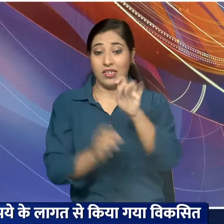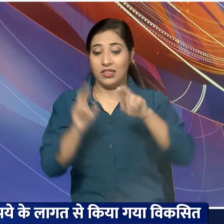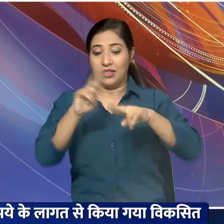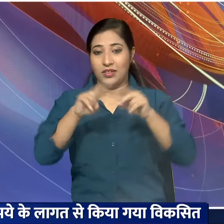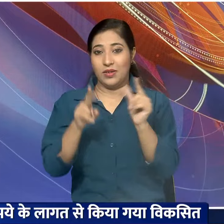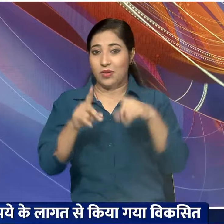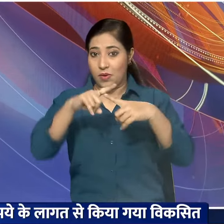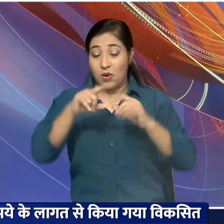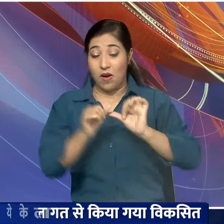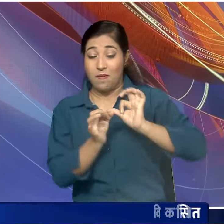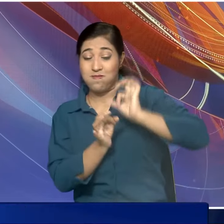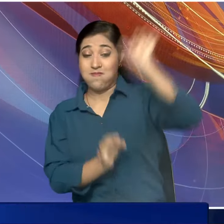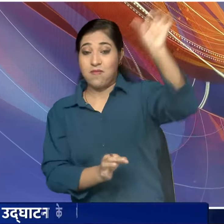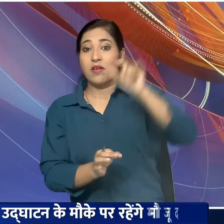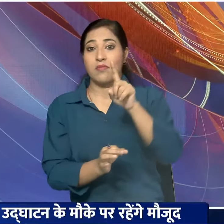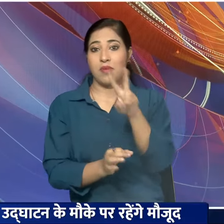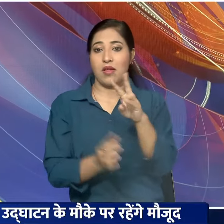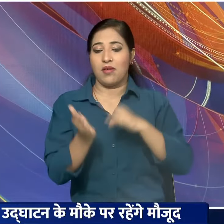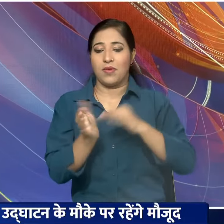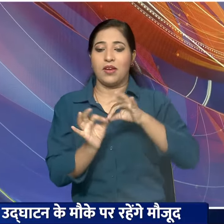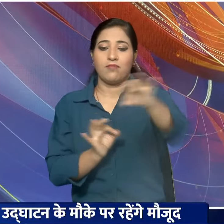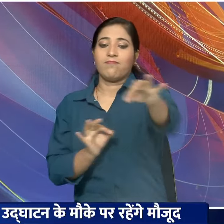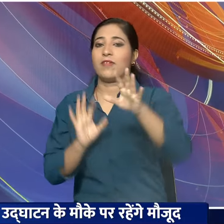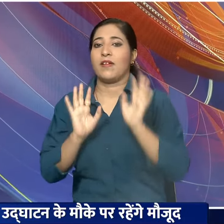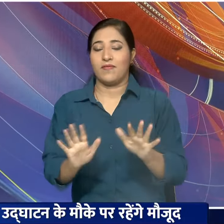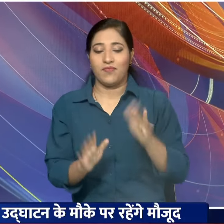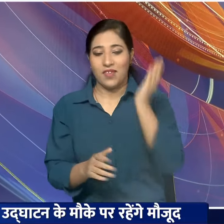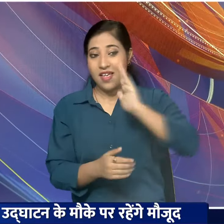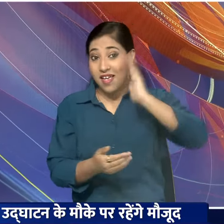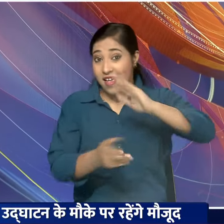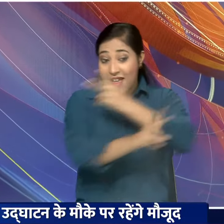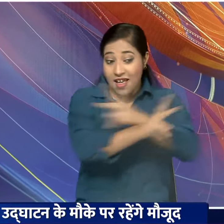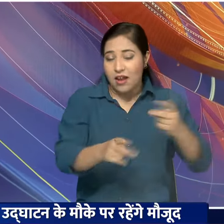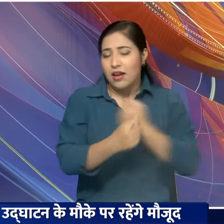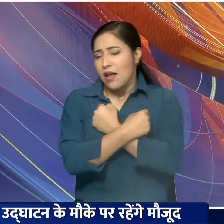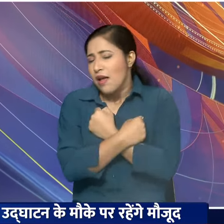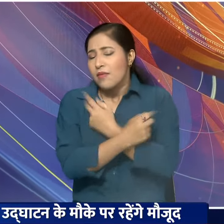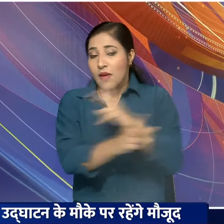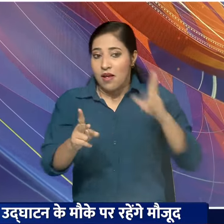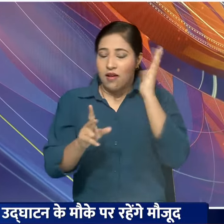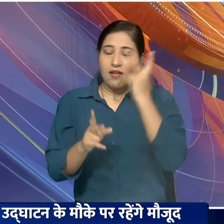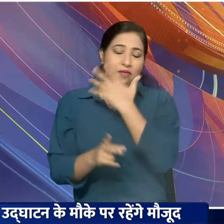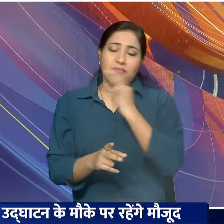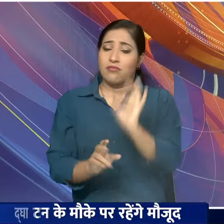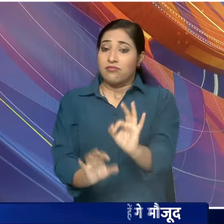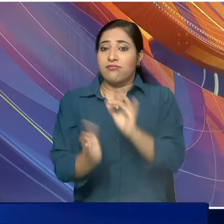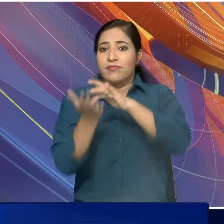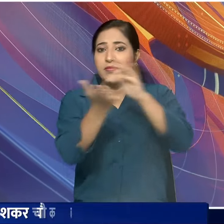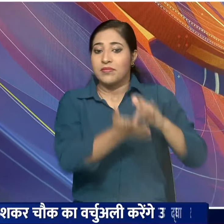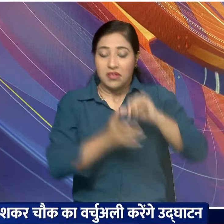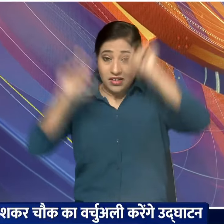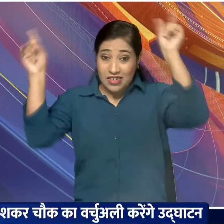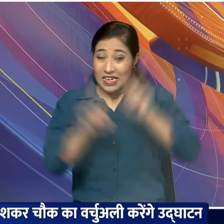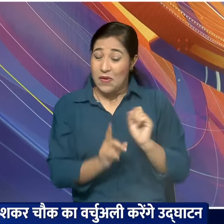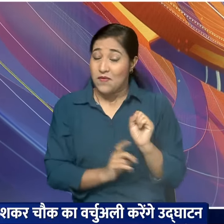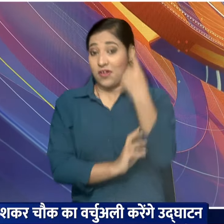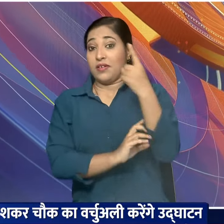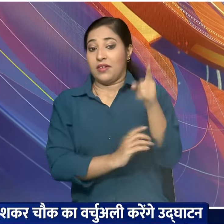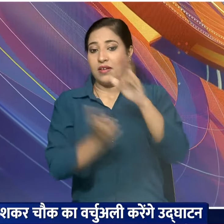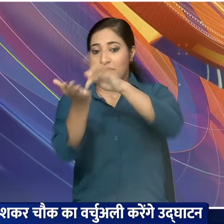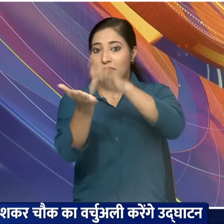है। स्मारक पर्यटकों और संगीत प्रेमियों के लिए आकर्षण का बड़ा केंद्र होगा, क्योंकि ये देश का पहला स्थान